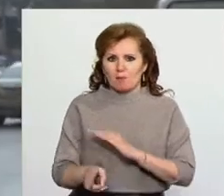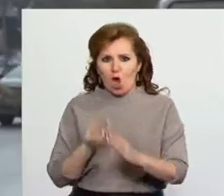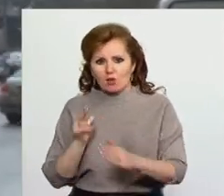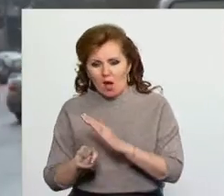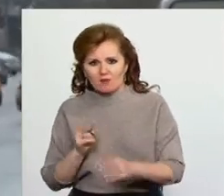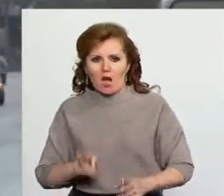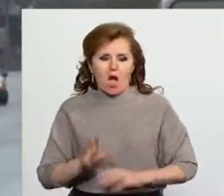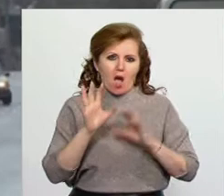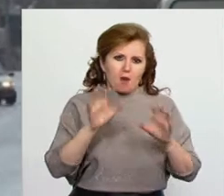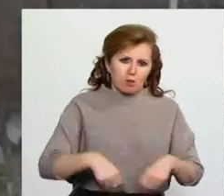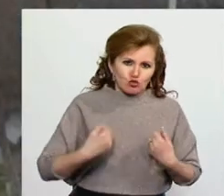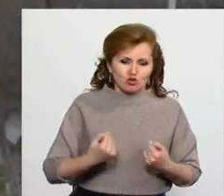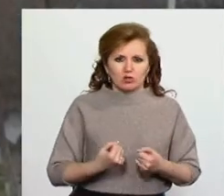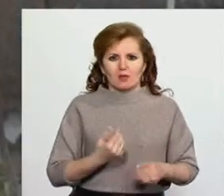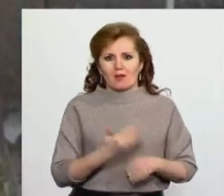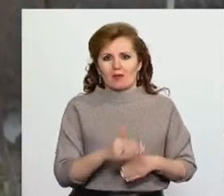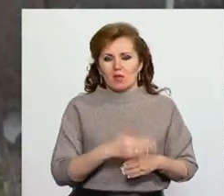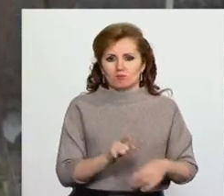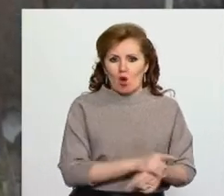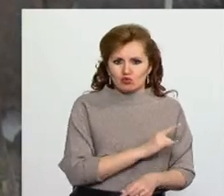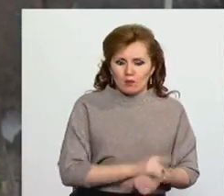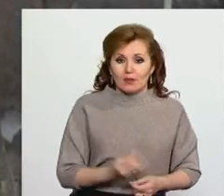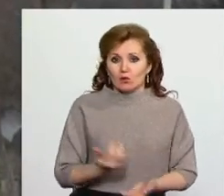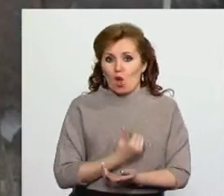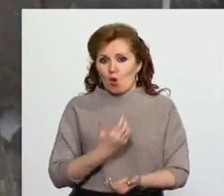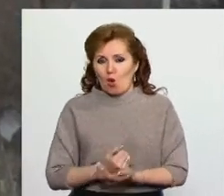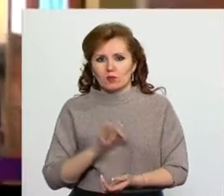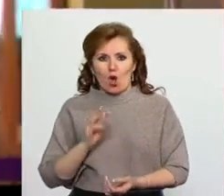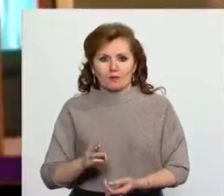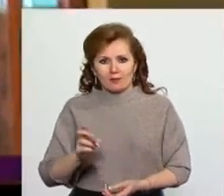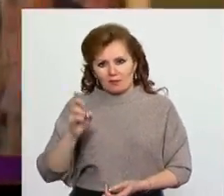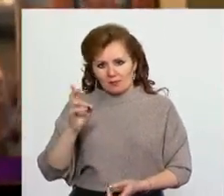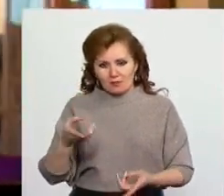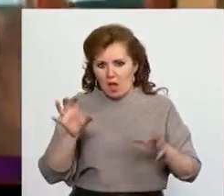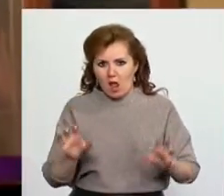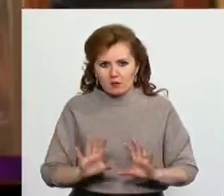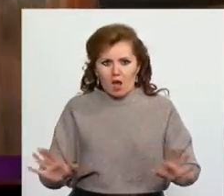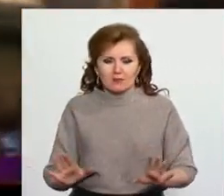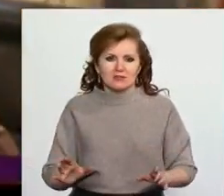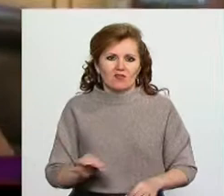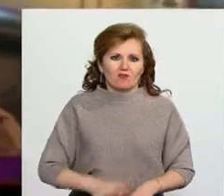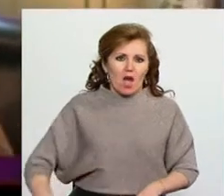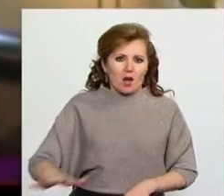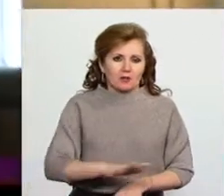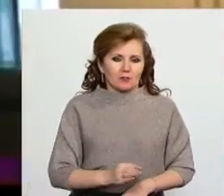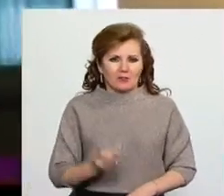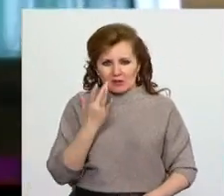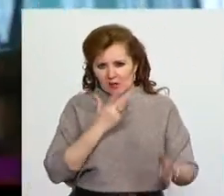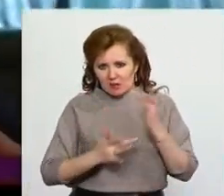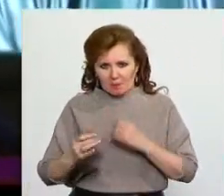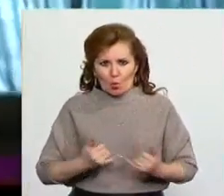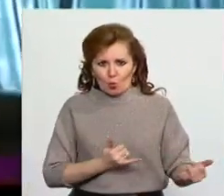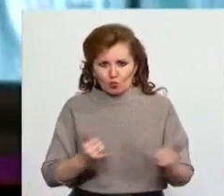кредитное мошенничество. Доходы от нелегальной сферы интим-услуг пополняли так называемый общак. Выйти из-под контроля